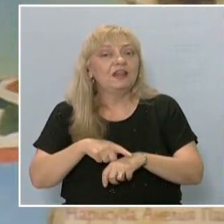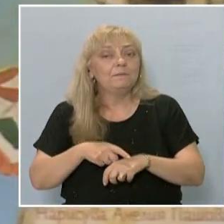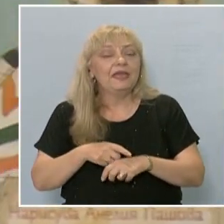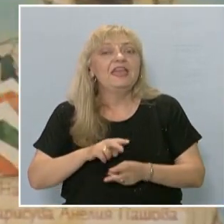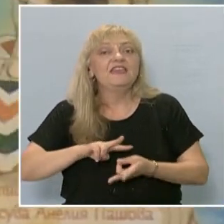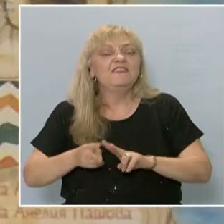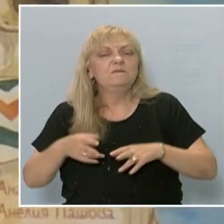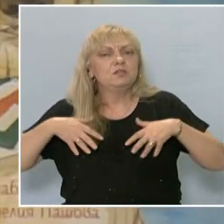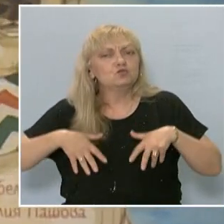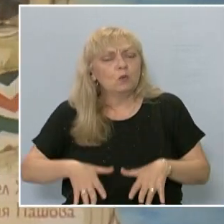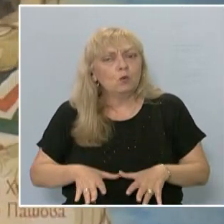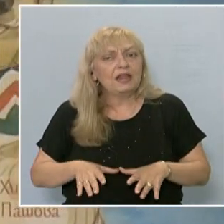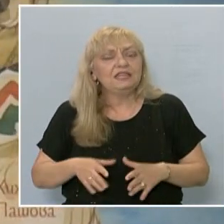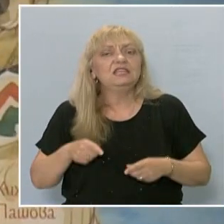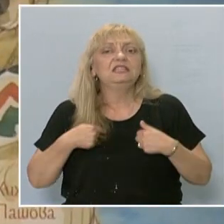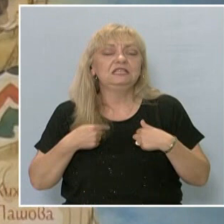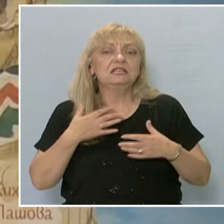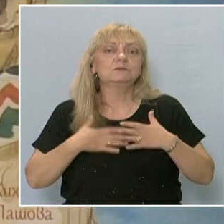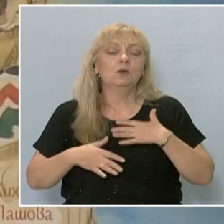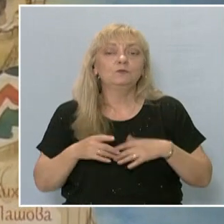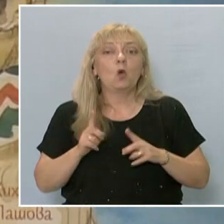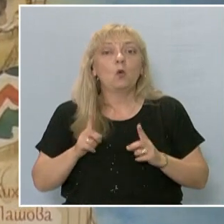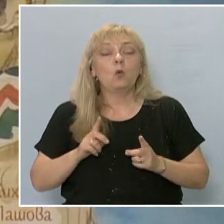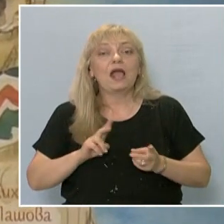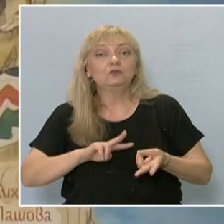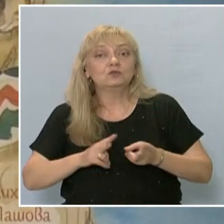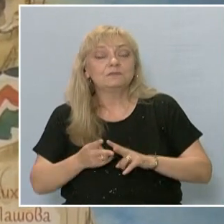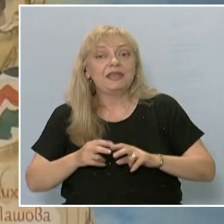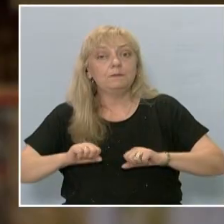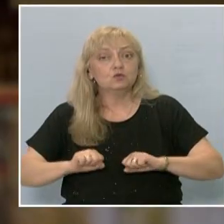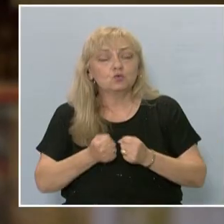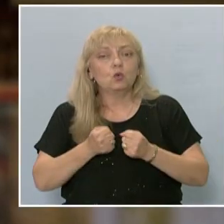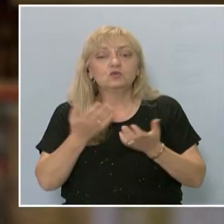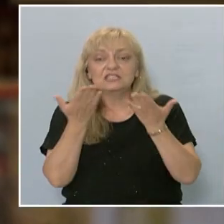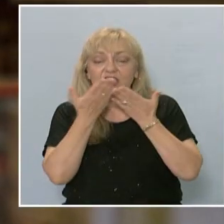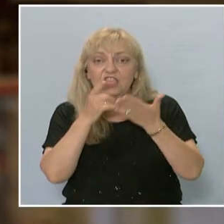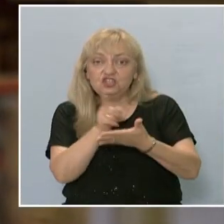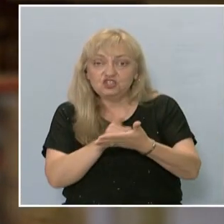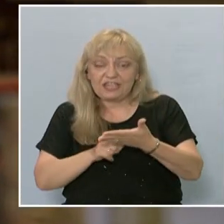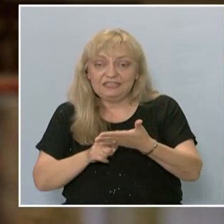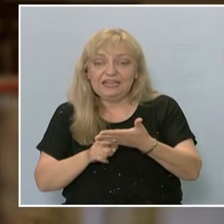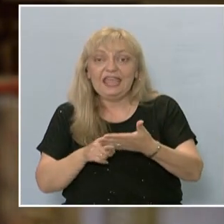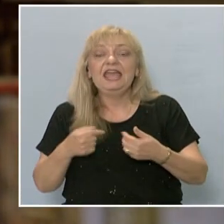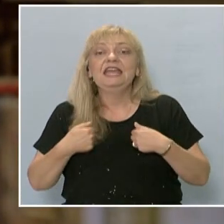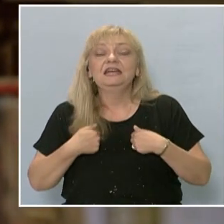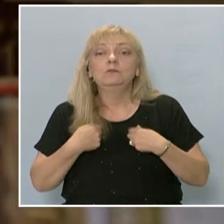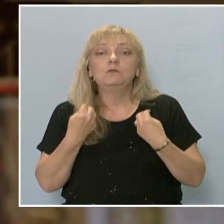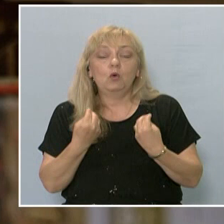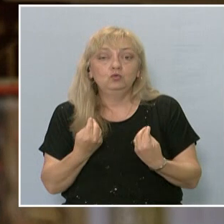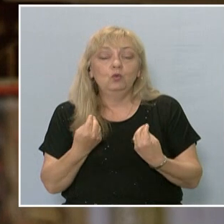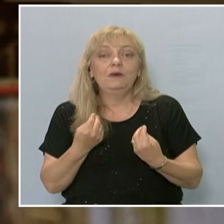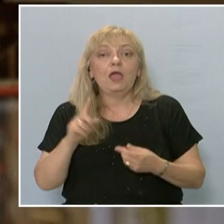отпочинали когато сменяме скоростта си на четене според целта си ние много по-добре управляваме нашата